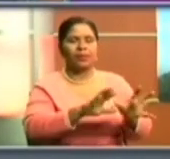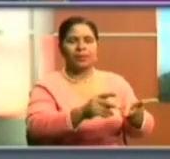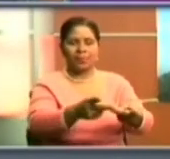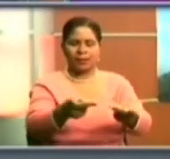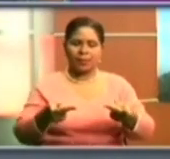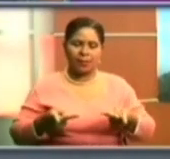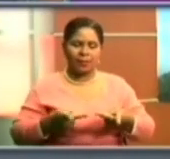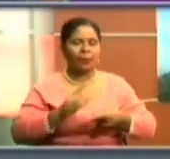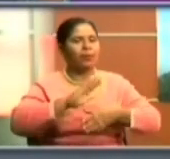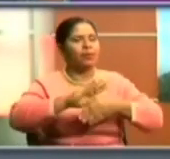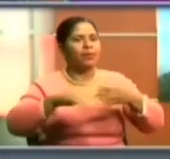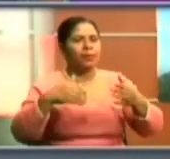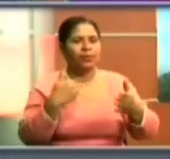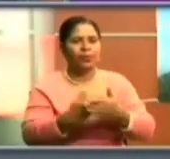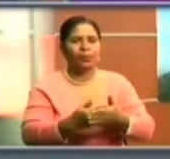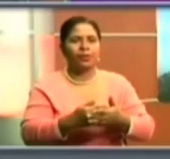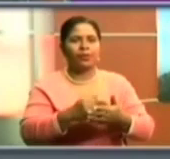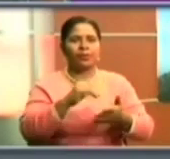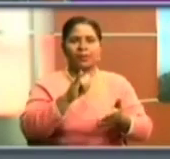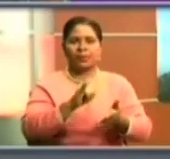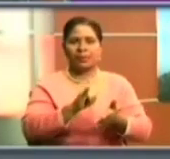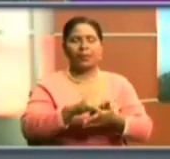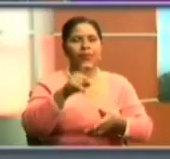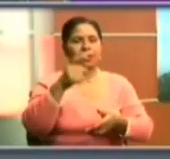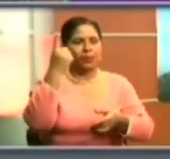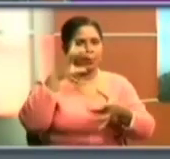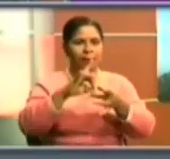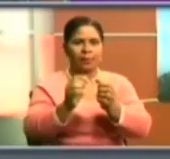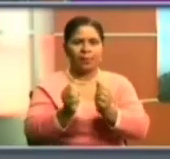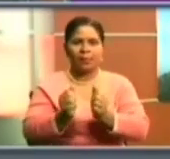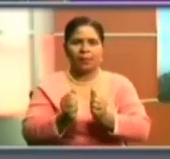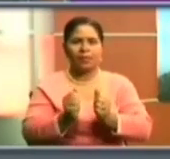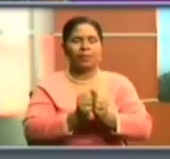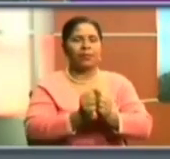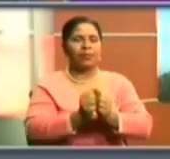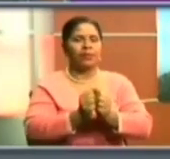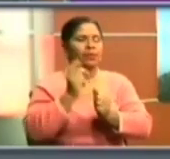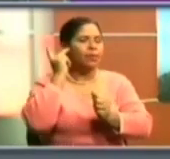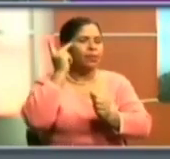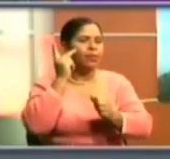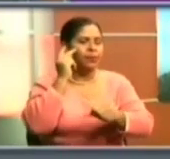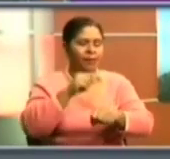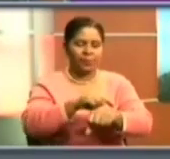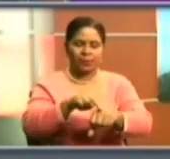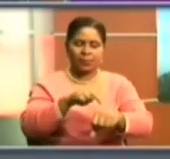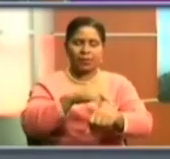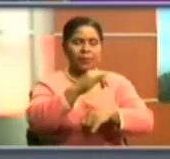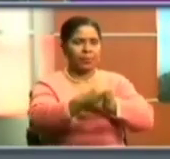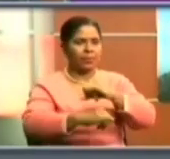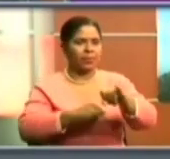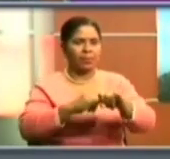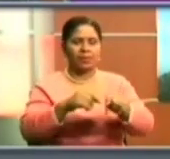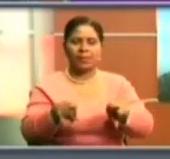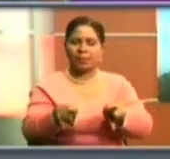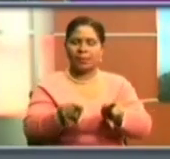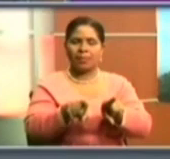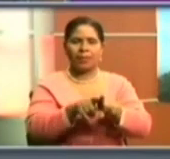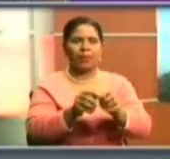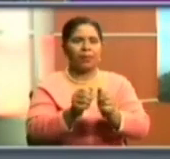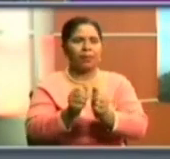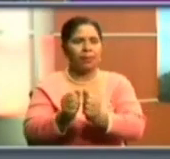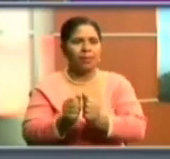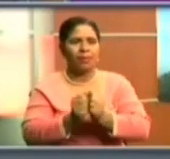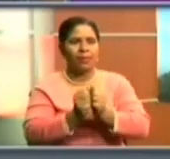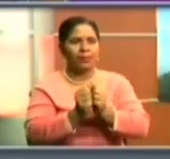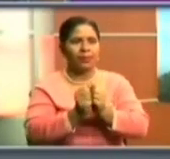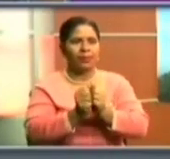place tous les mécanismes pour harmoniser l'ensemble des politiques locales et nationales, mais également